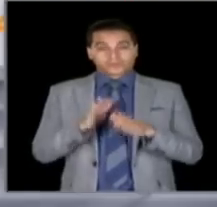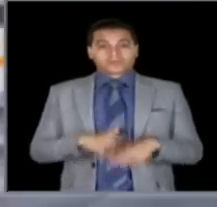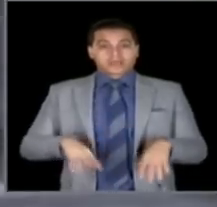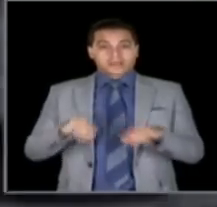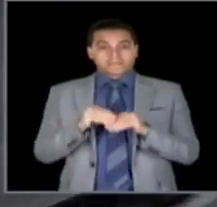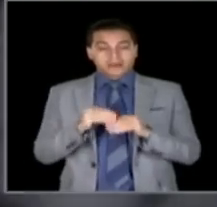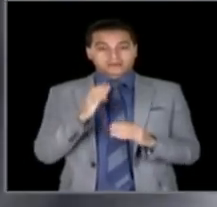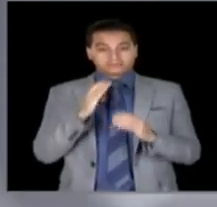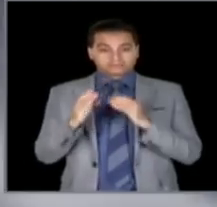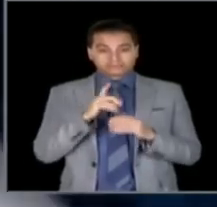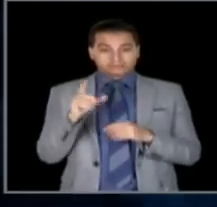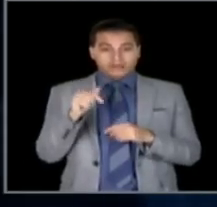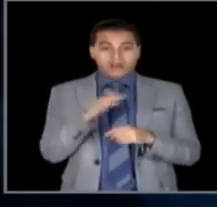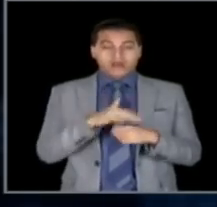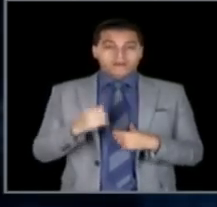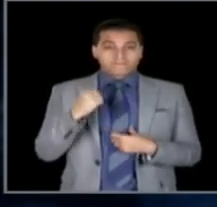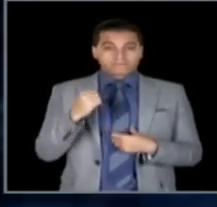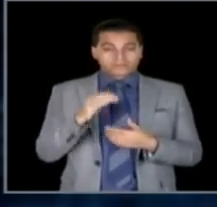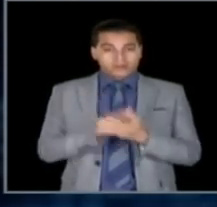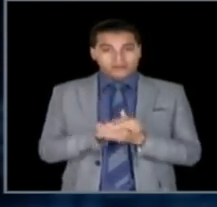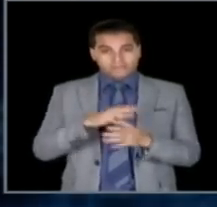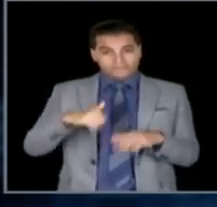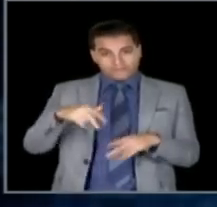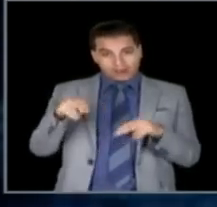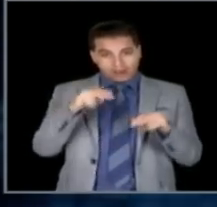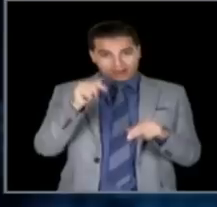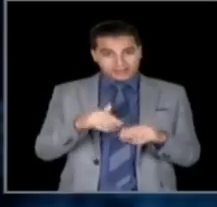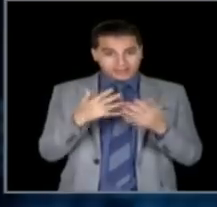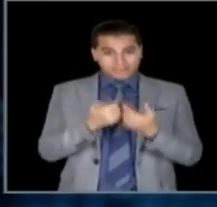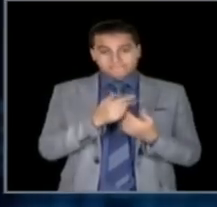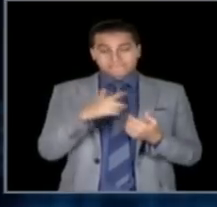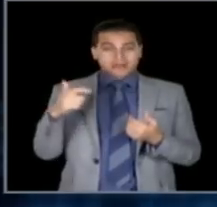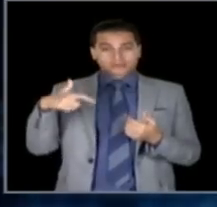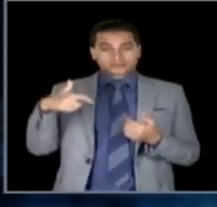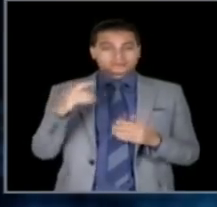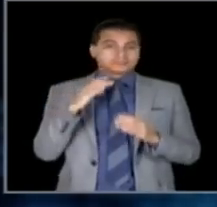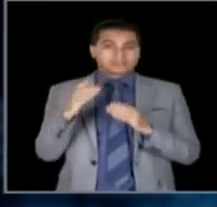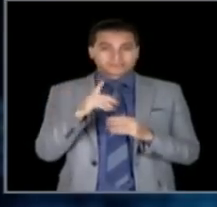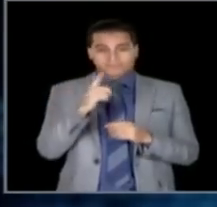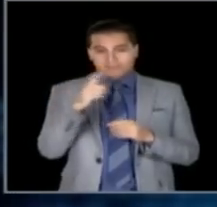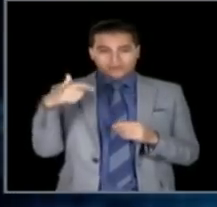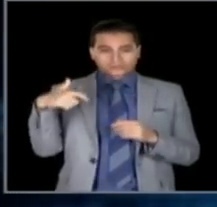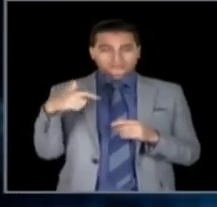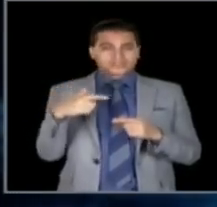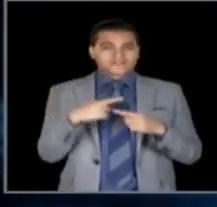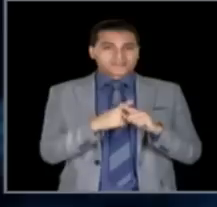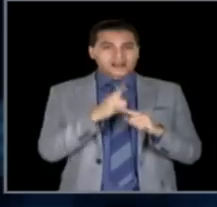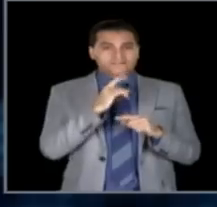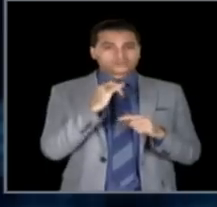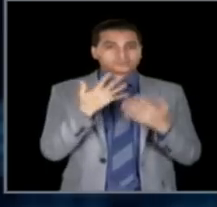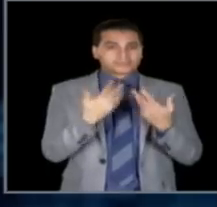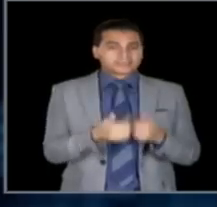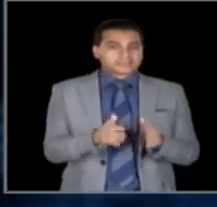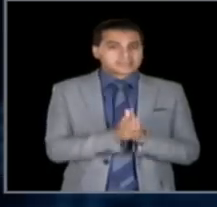وبكده يبقى إجمالي النقط اللي حصل عليها أصحابنا العباقرة في حلقة النهاردة 160 نقطة، وكل نقطة ب